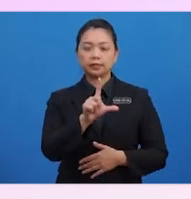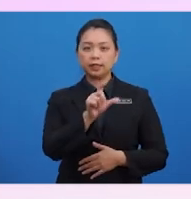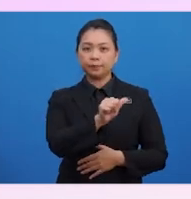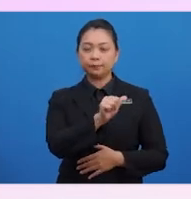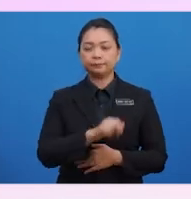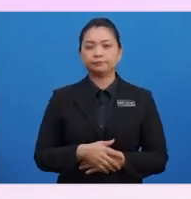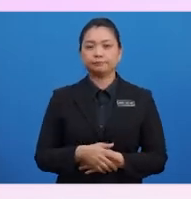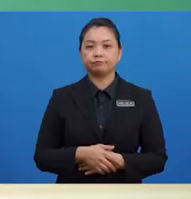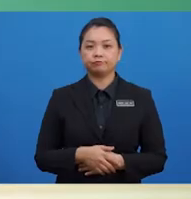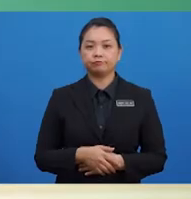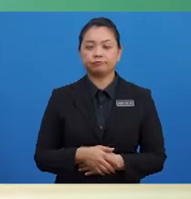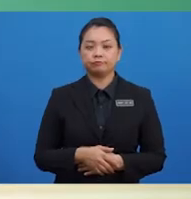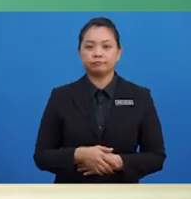A.